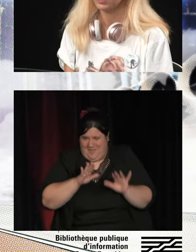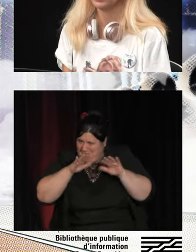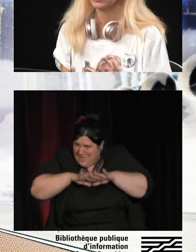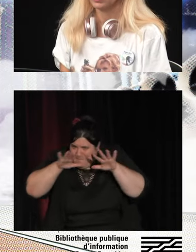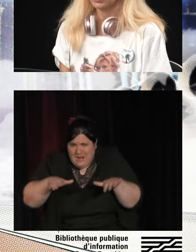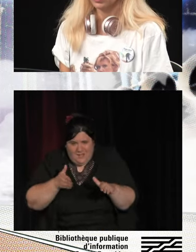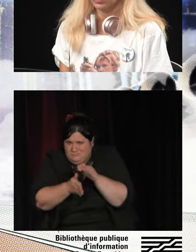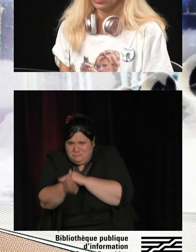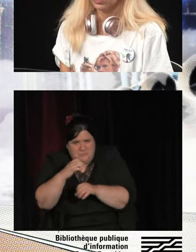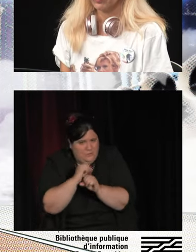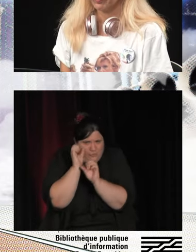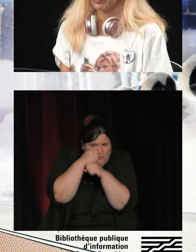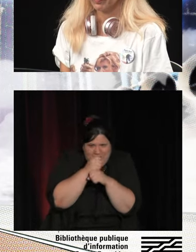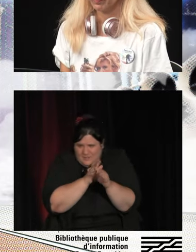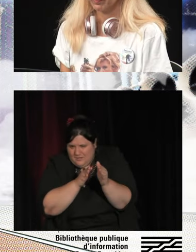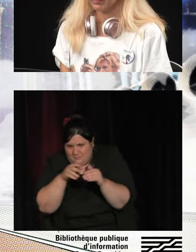secrets.